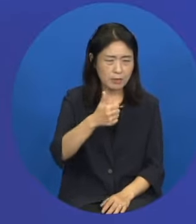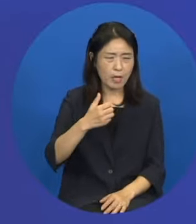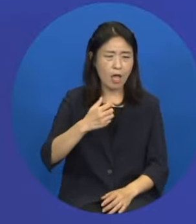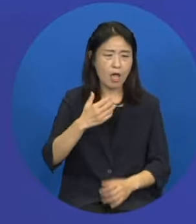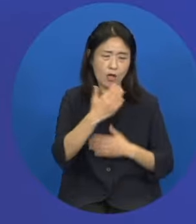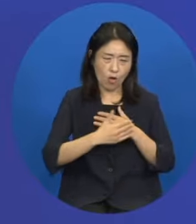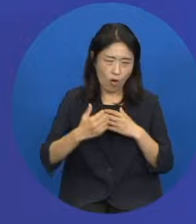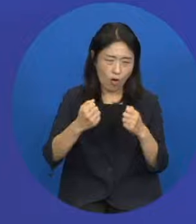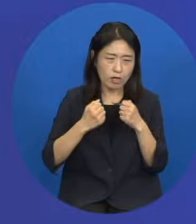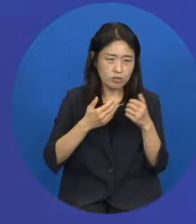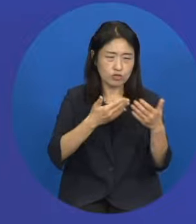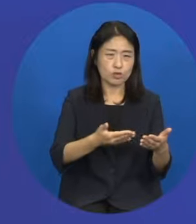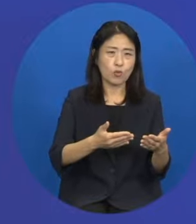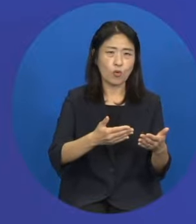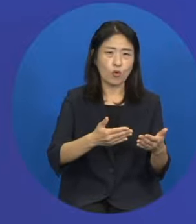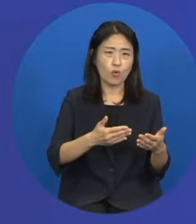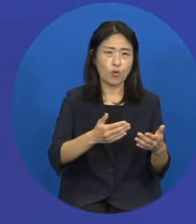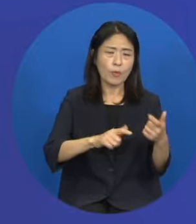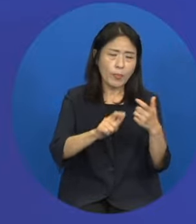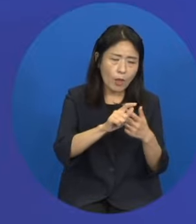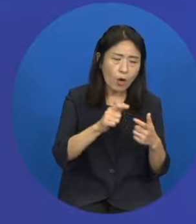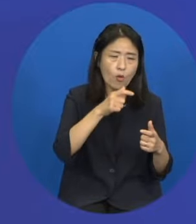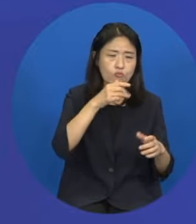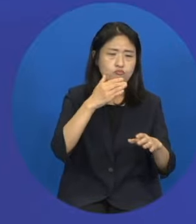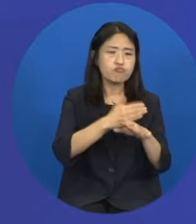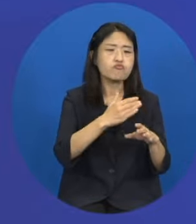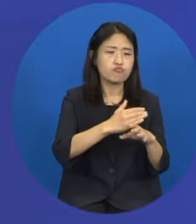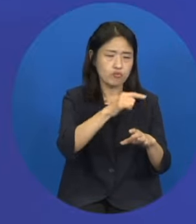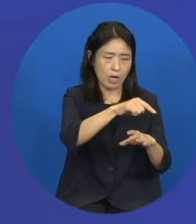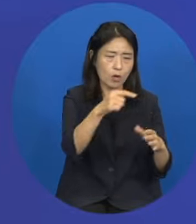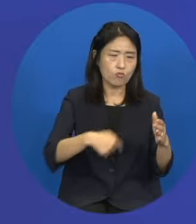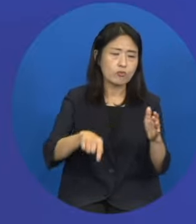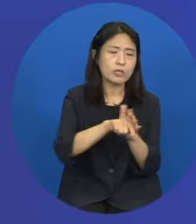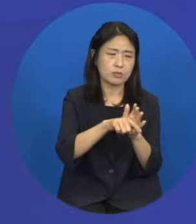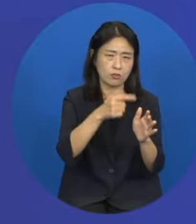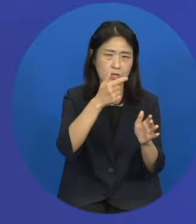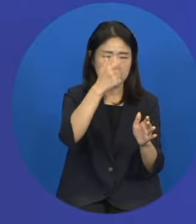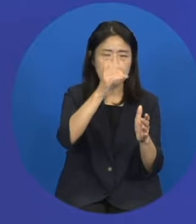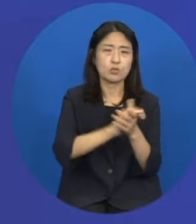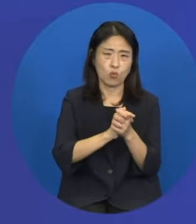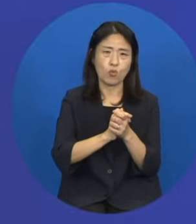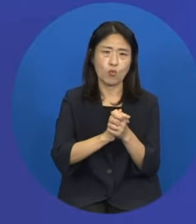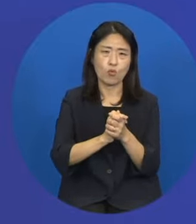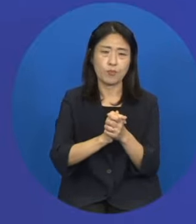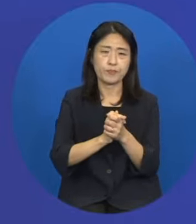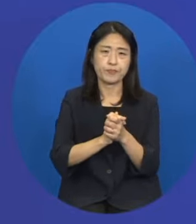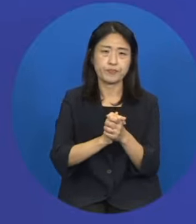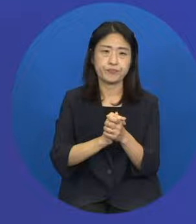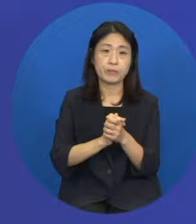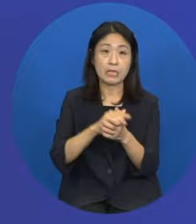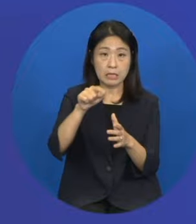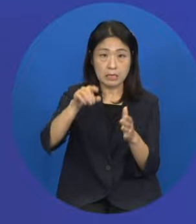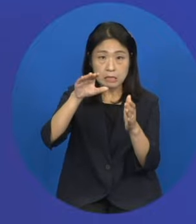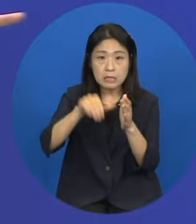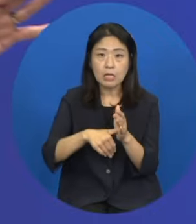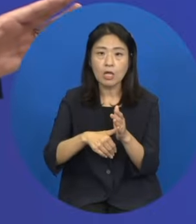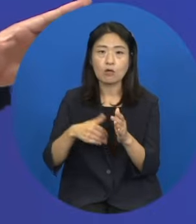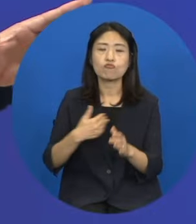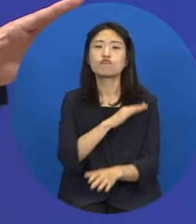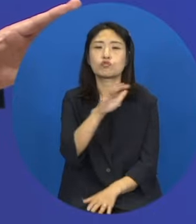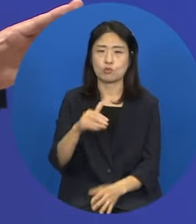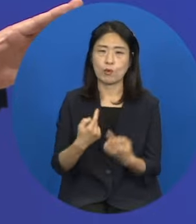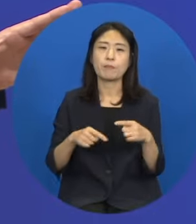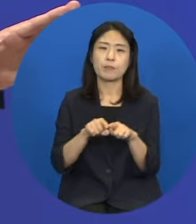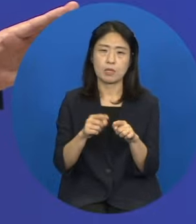그렇게 기도를 했답니다. 이것이 미국 동부와 서부를 지나서 한국까지 와서 그 당시에 서남목 지역에도 기도했죠.